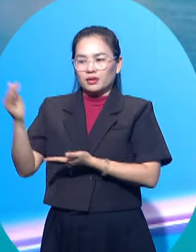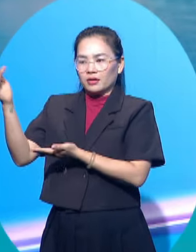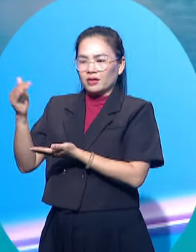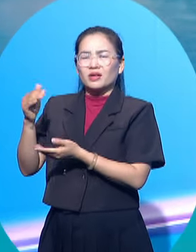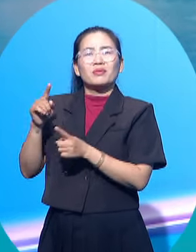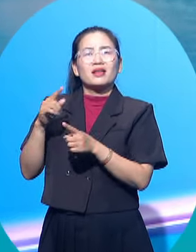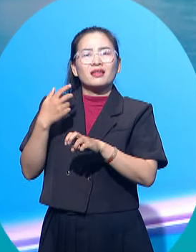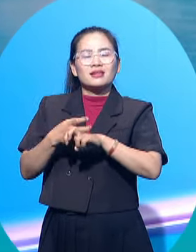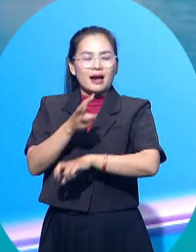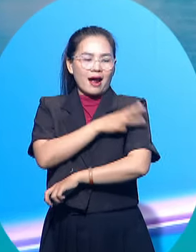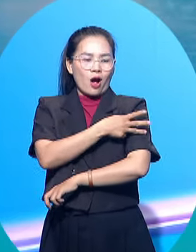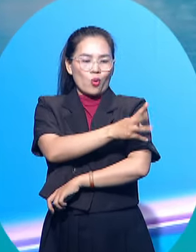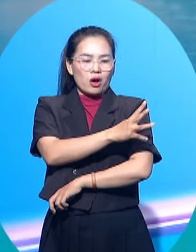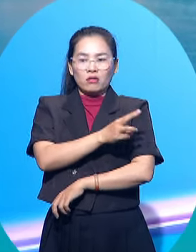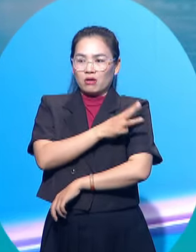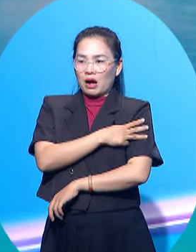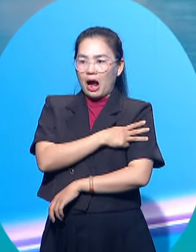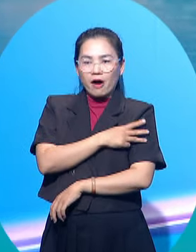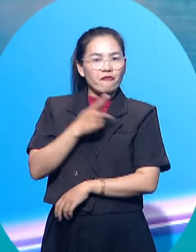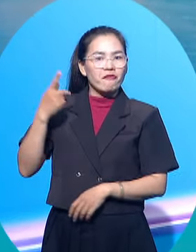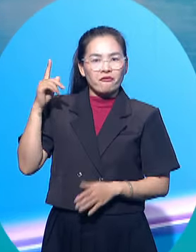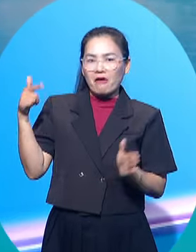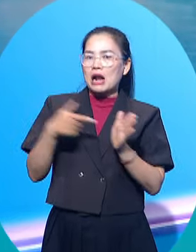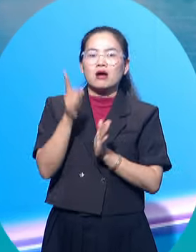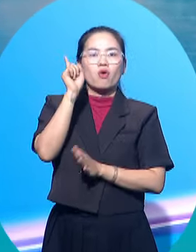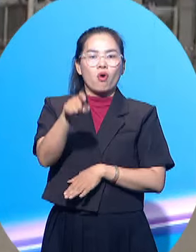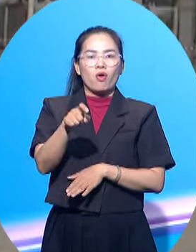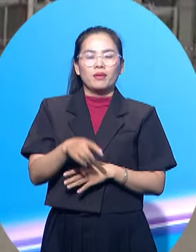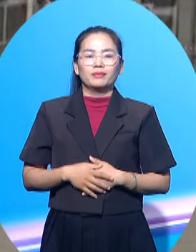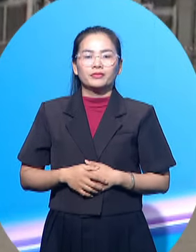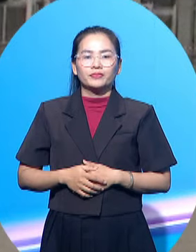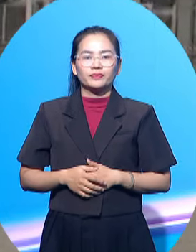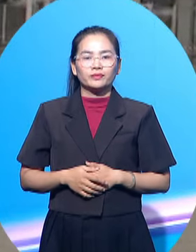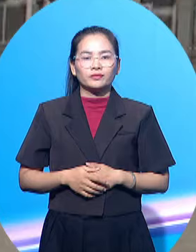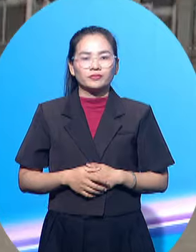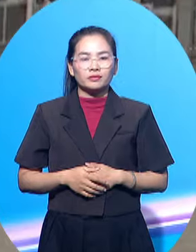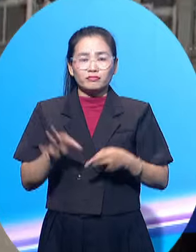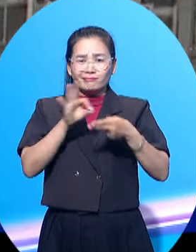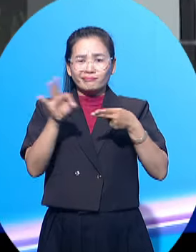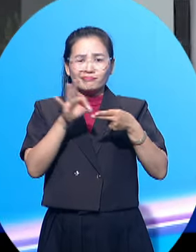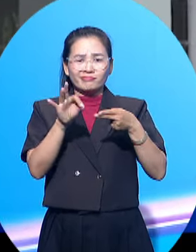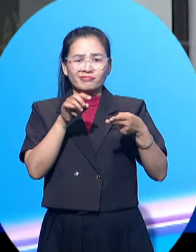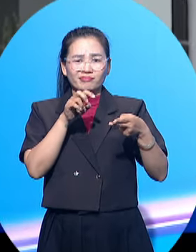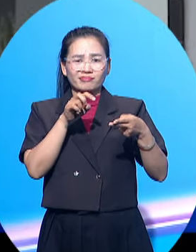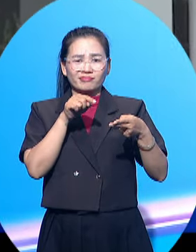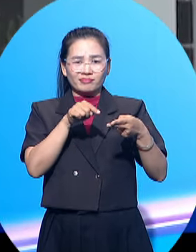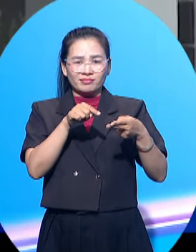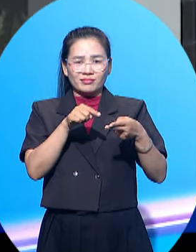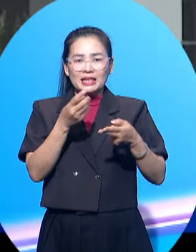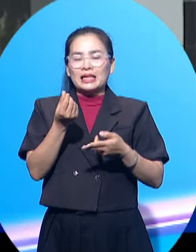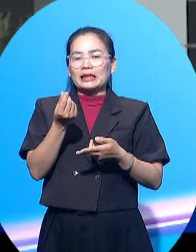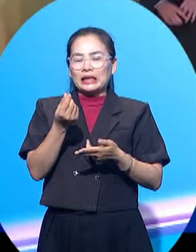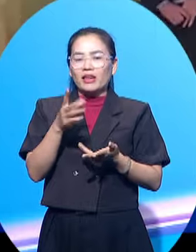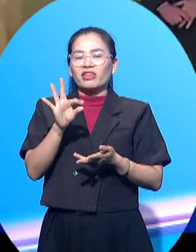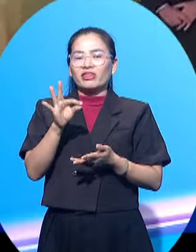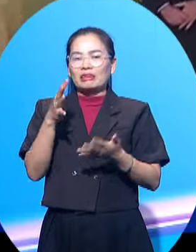bị đóng băng của Nga phía Nga đã phản ứng về vấn đề này vấn đề sử dụng lại có được từ tài sản